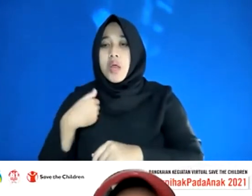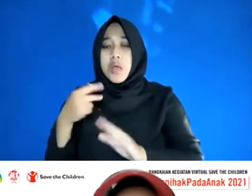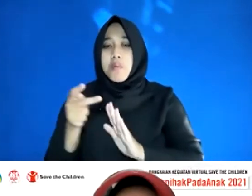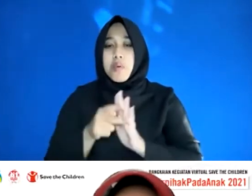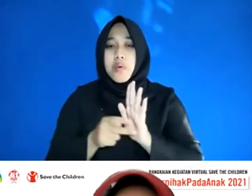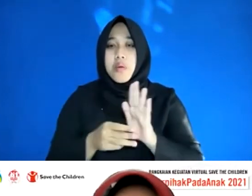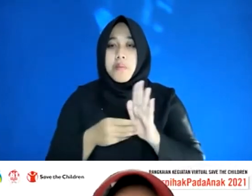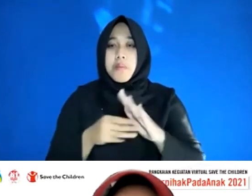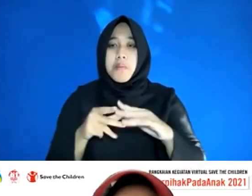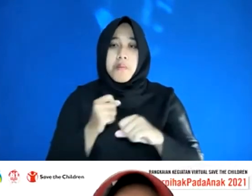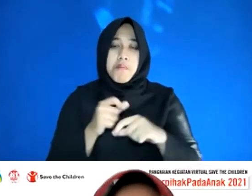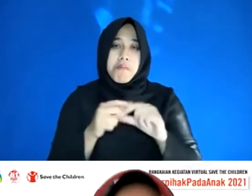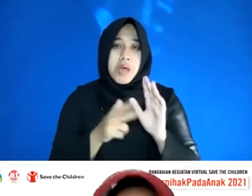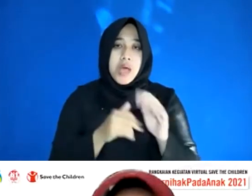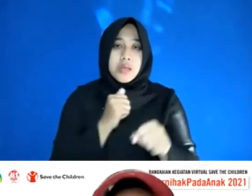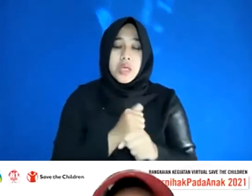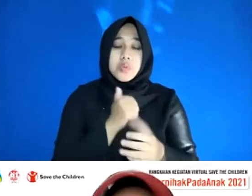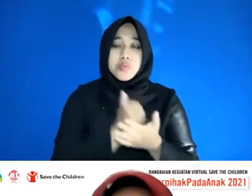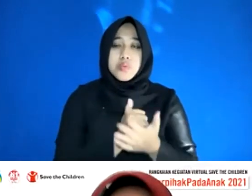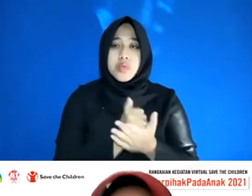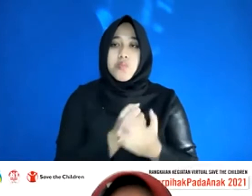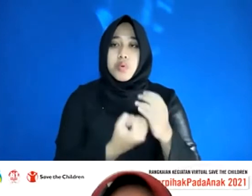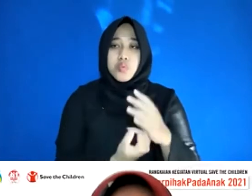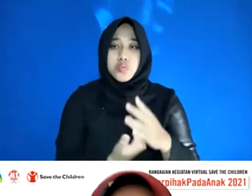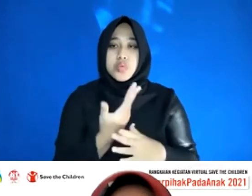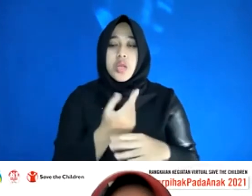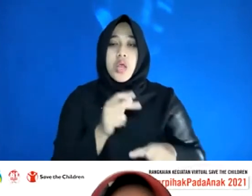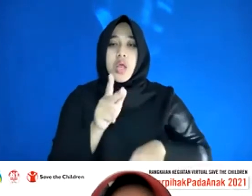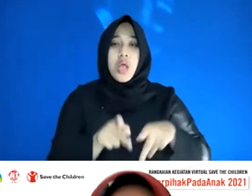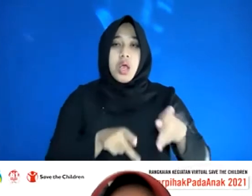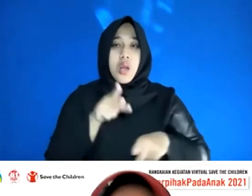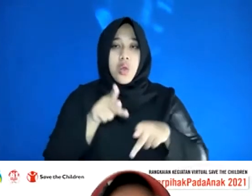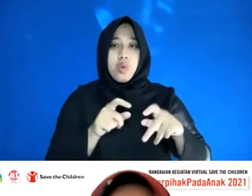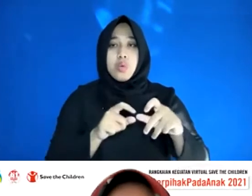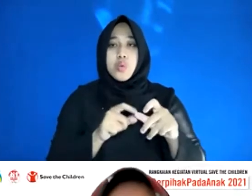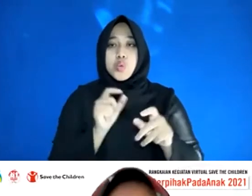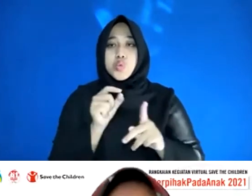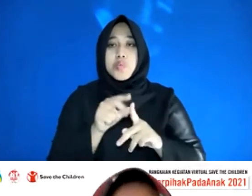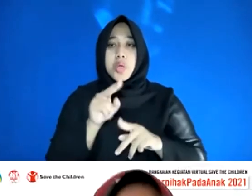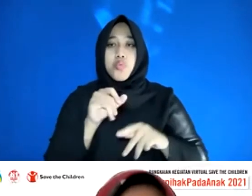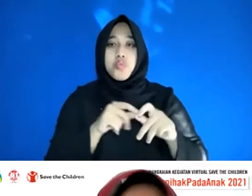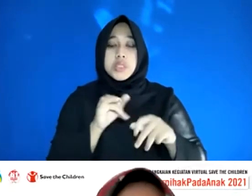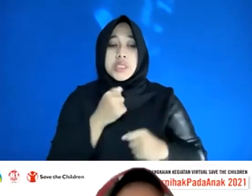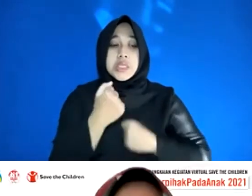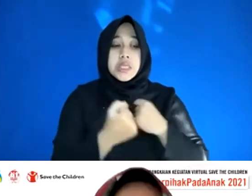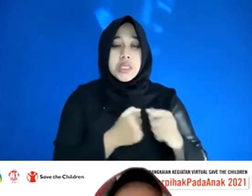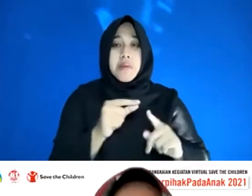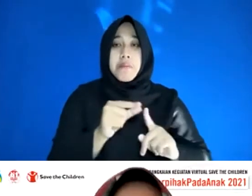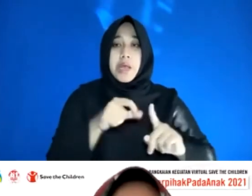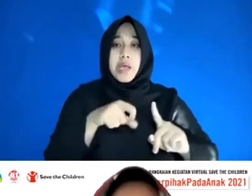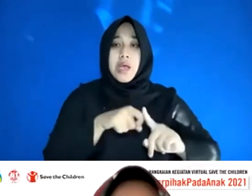Jadi sebetulnya dalam implementasinya kalau supervisi di dalam kegiatan PKL